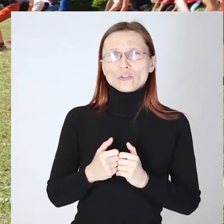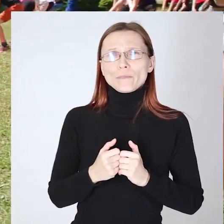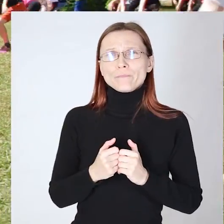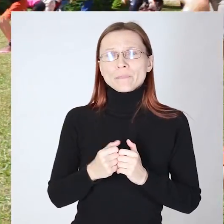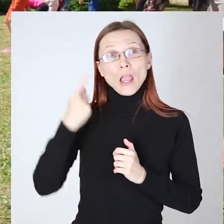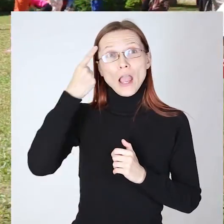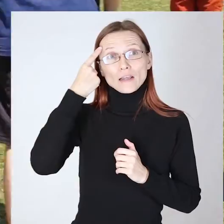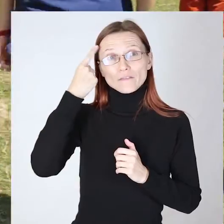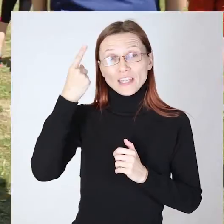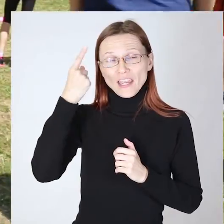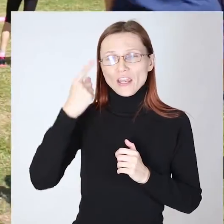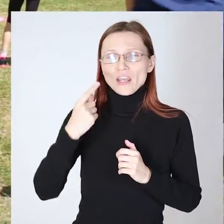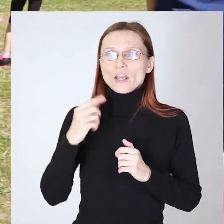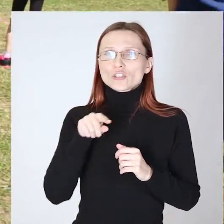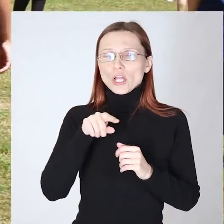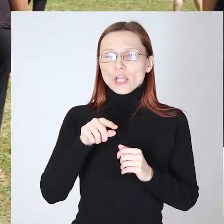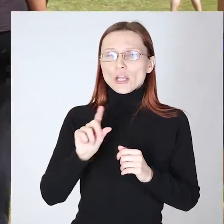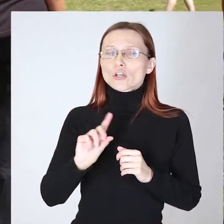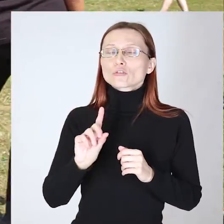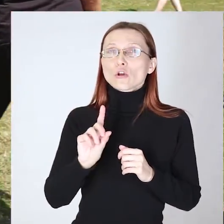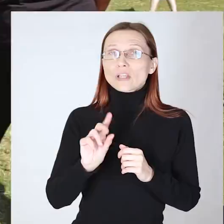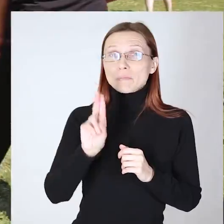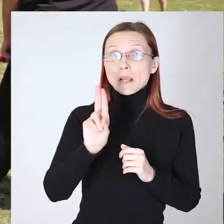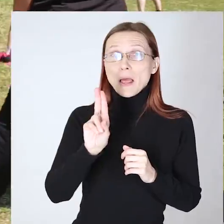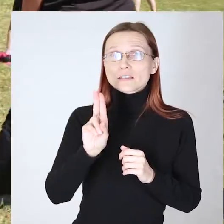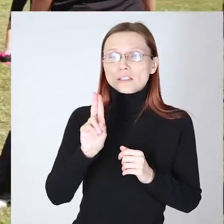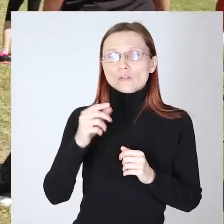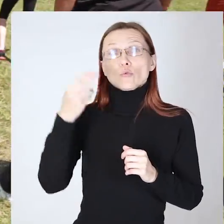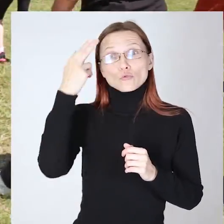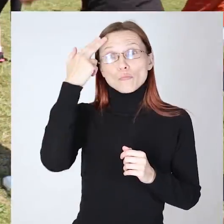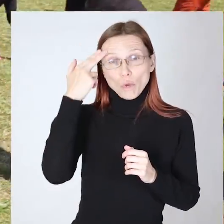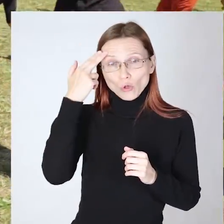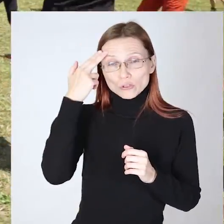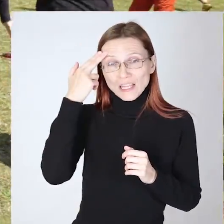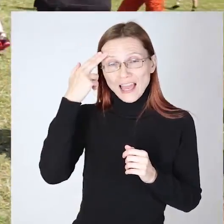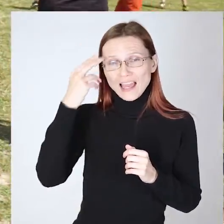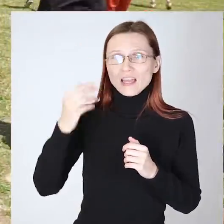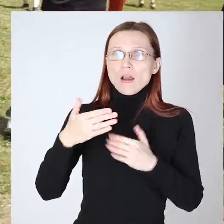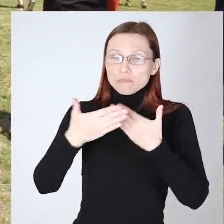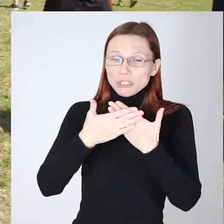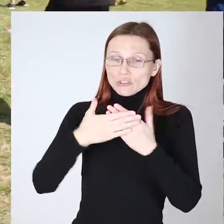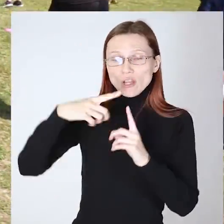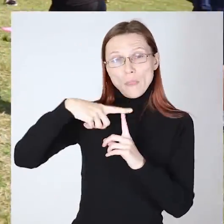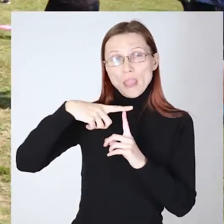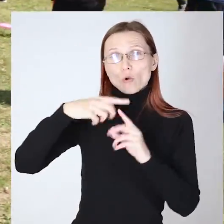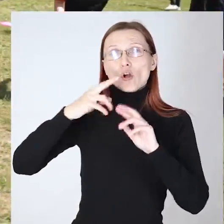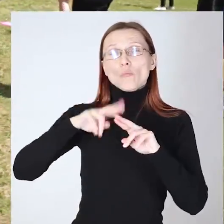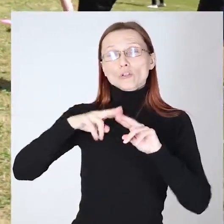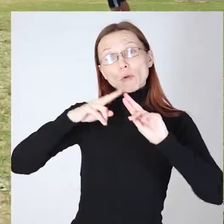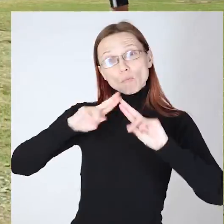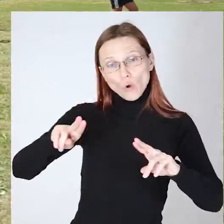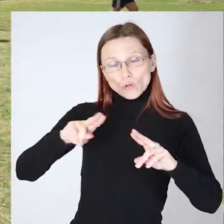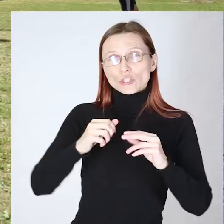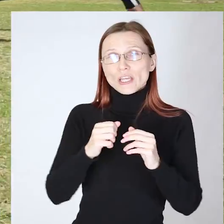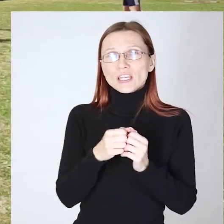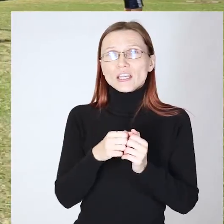že účastníci sú už skúsenejší a majú akú takú znalosť o danej téme, tak potom si môže dovoliť ísť